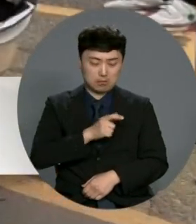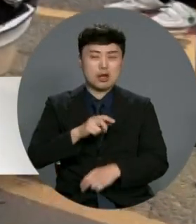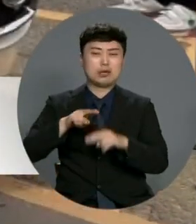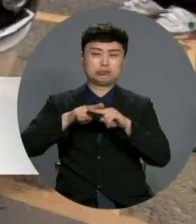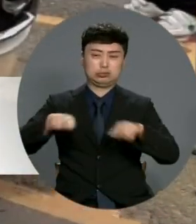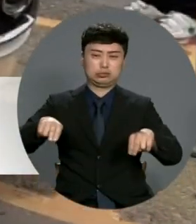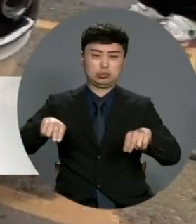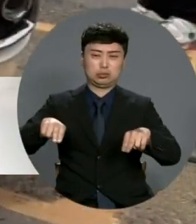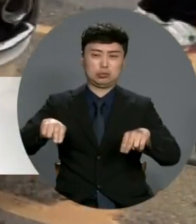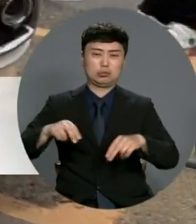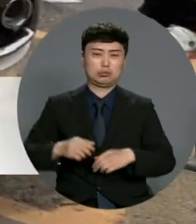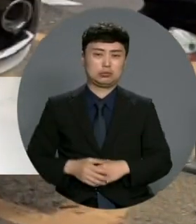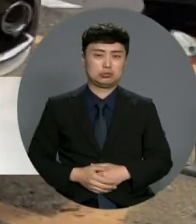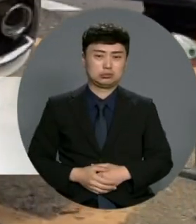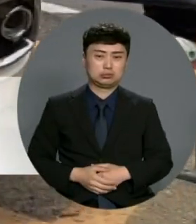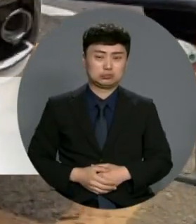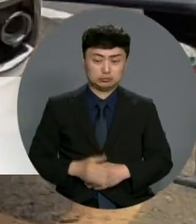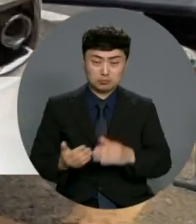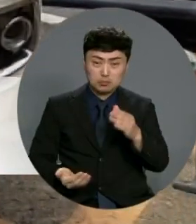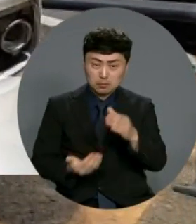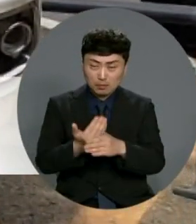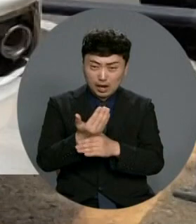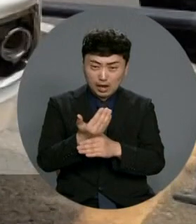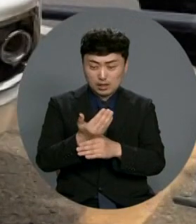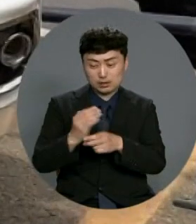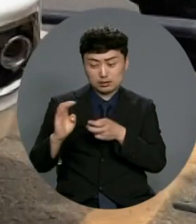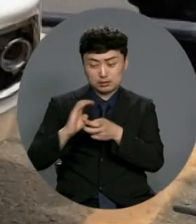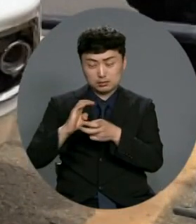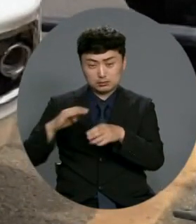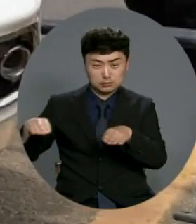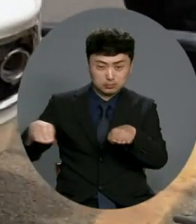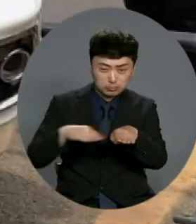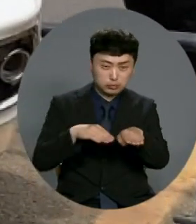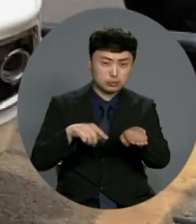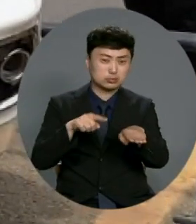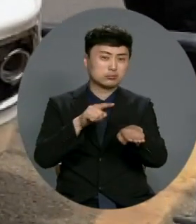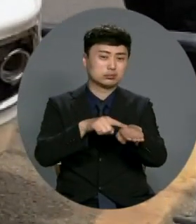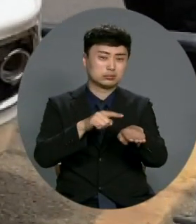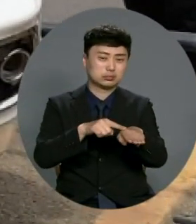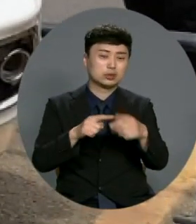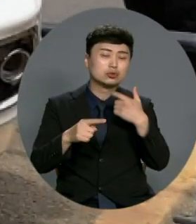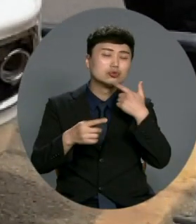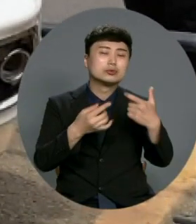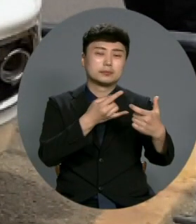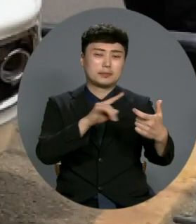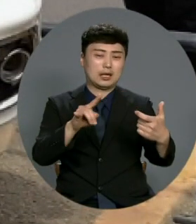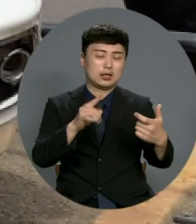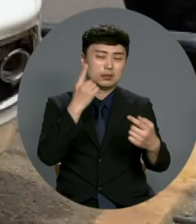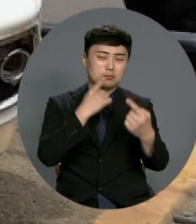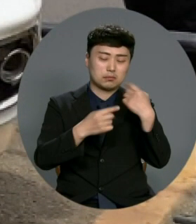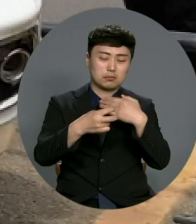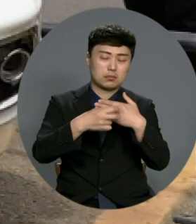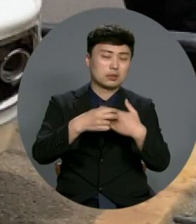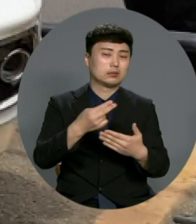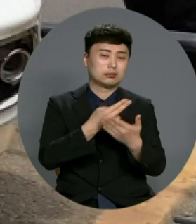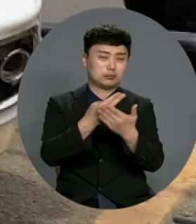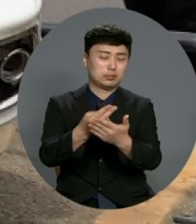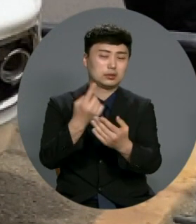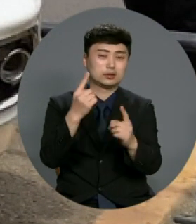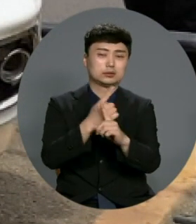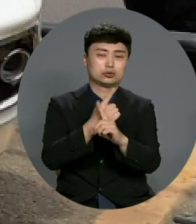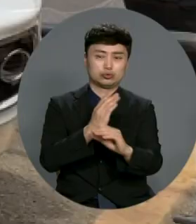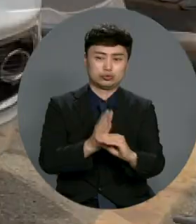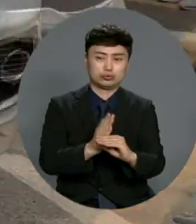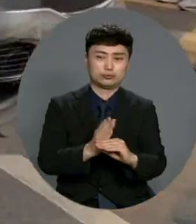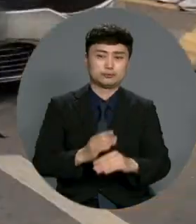취소 수준이었습니다. 이 사고로 승합차 운전자와 앞선 차에 타고 있던 60대가 다쳐 병원에서 치료받았습니다.